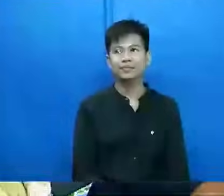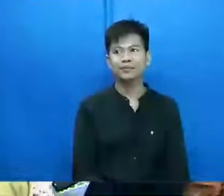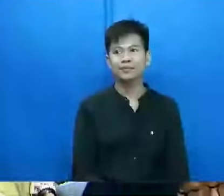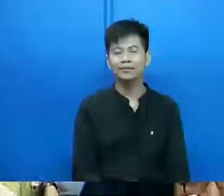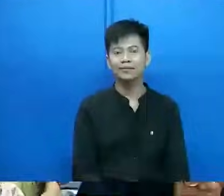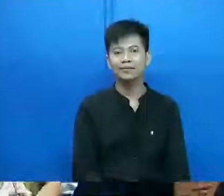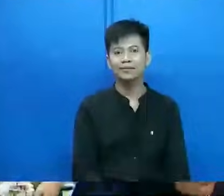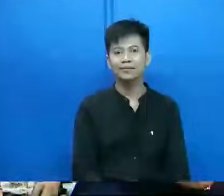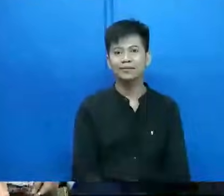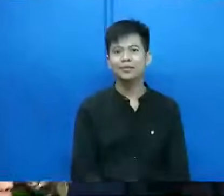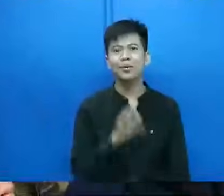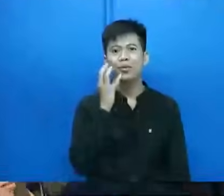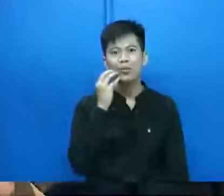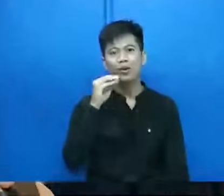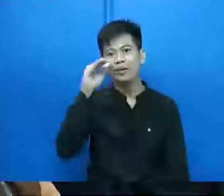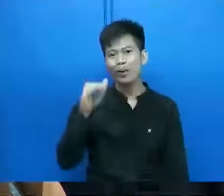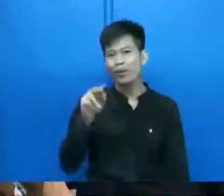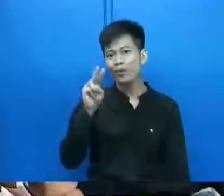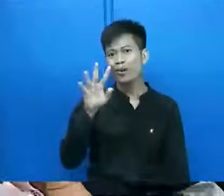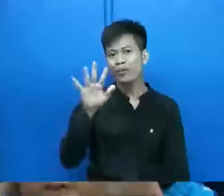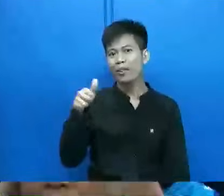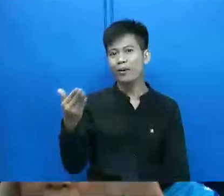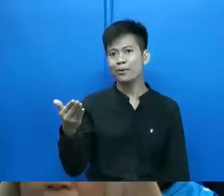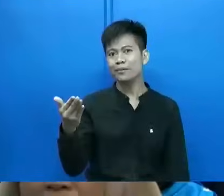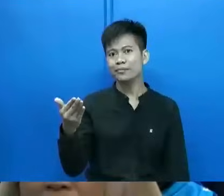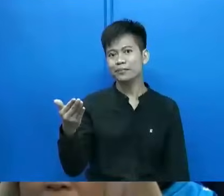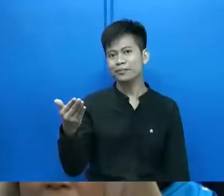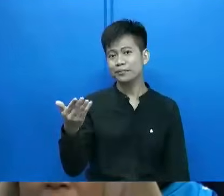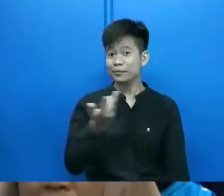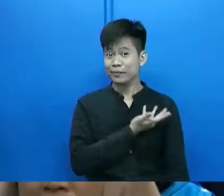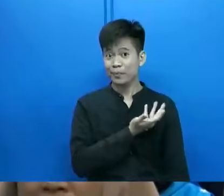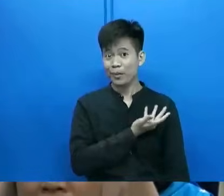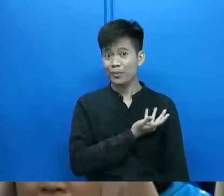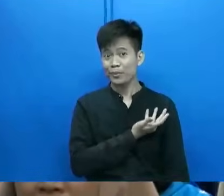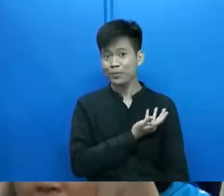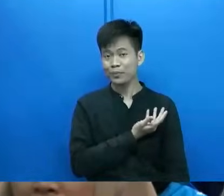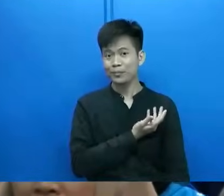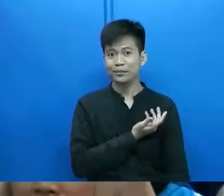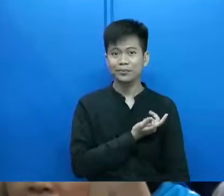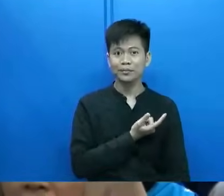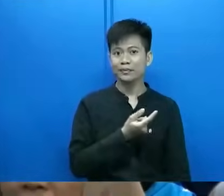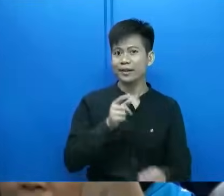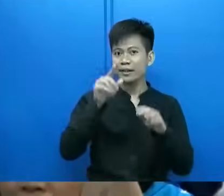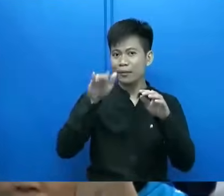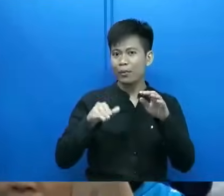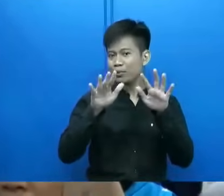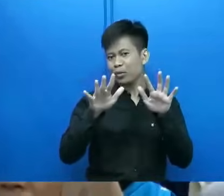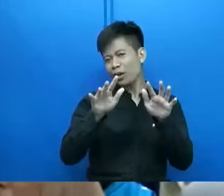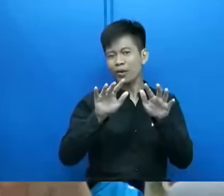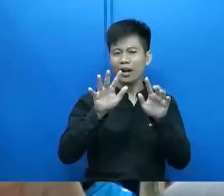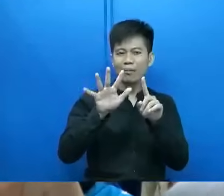Baik. Yang usia di bawah 25 tahun, saya yang pengen di bawah, yang ada di atas 10 juz, 10-15 juz,